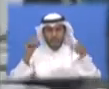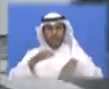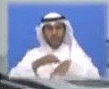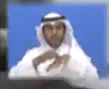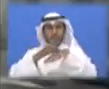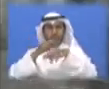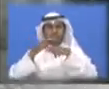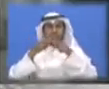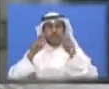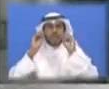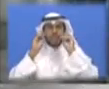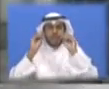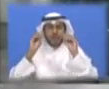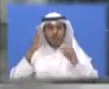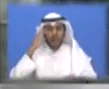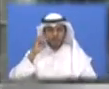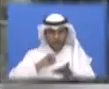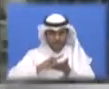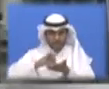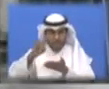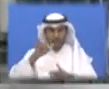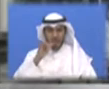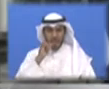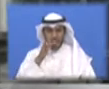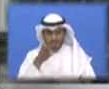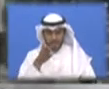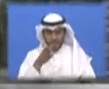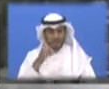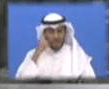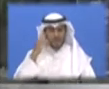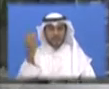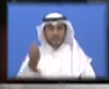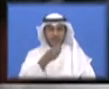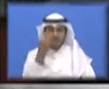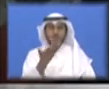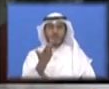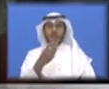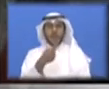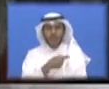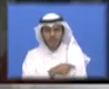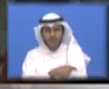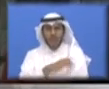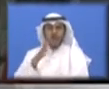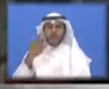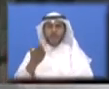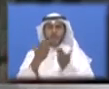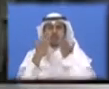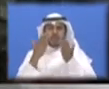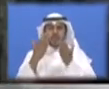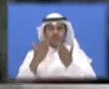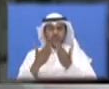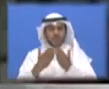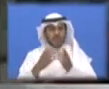الكويتيين الراغبين في زيارة بريطانيا، سواء بهدف السياحة أو العلاج أو الدراسة، والذين يبلغ